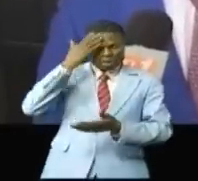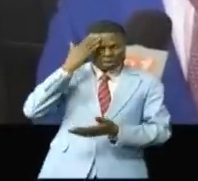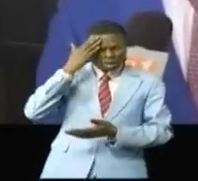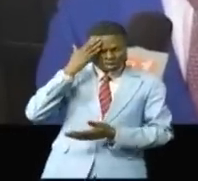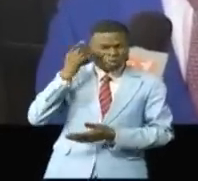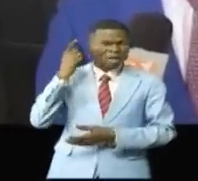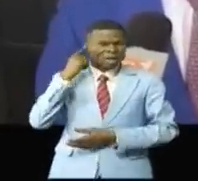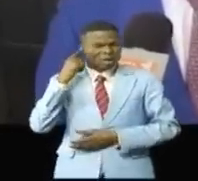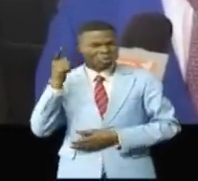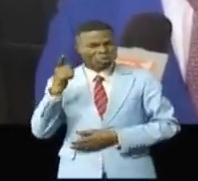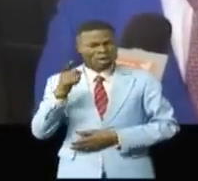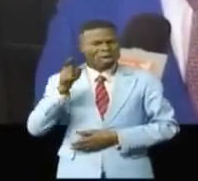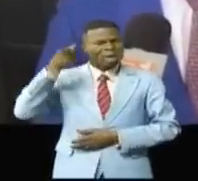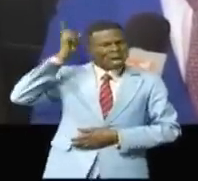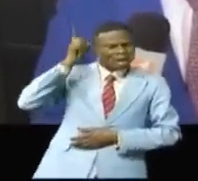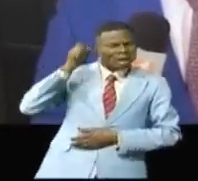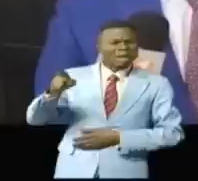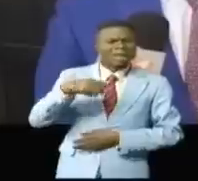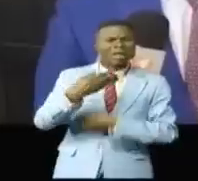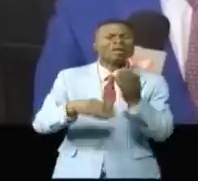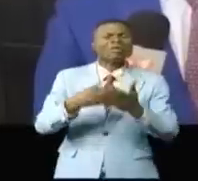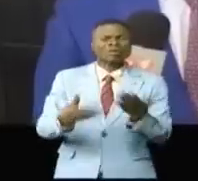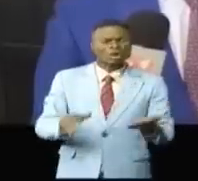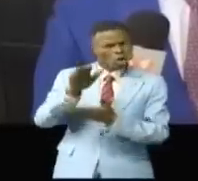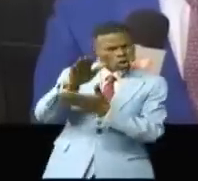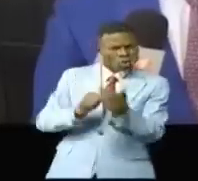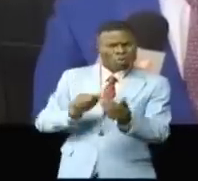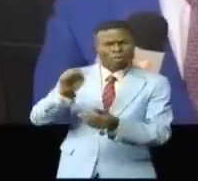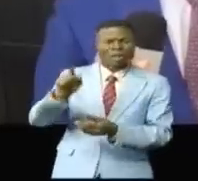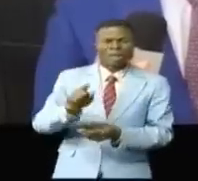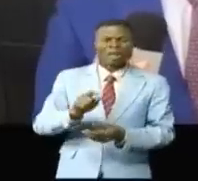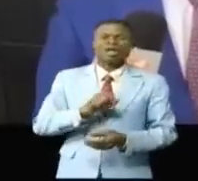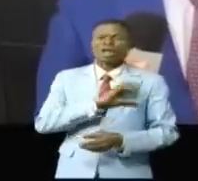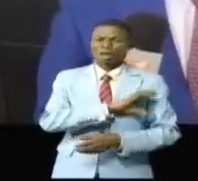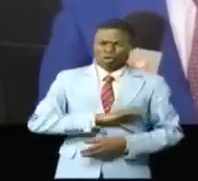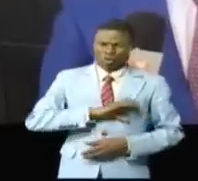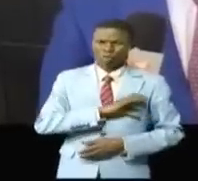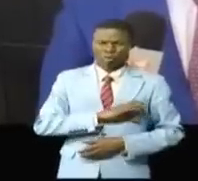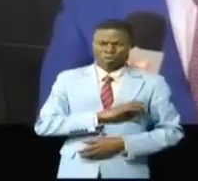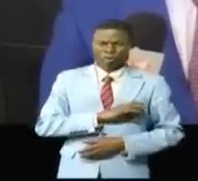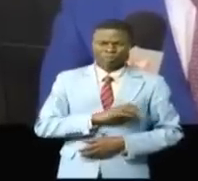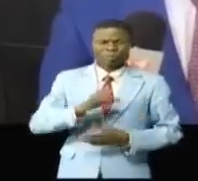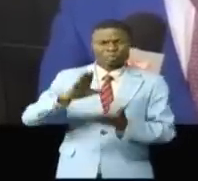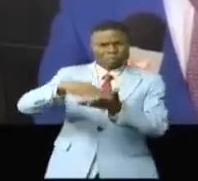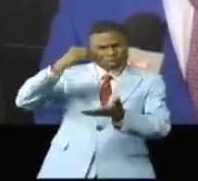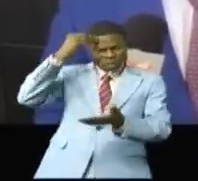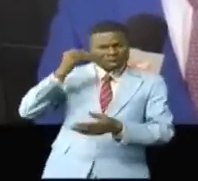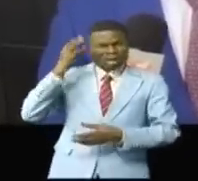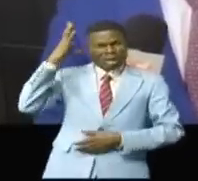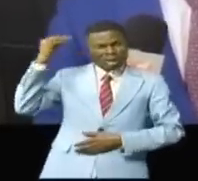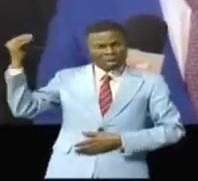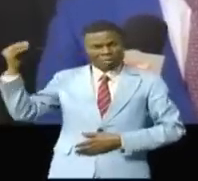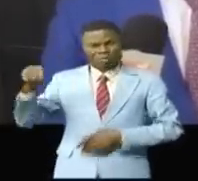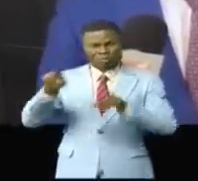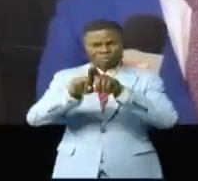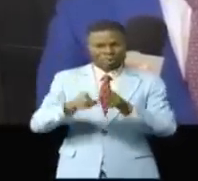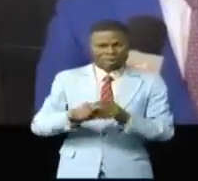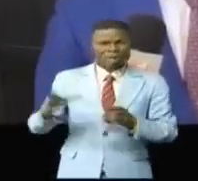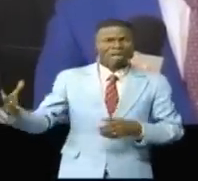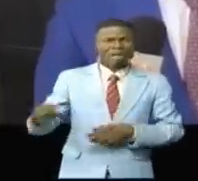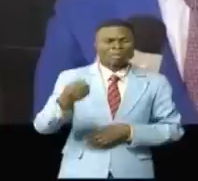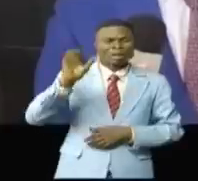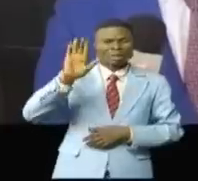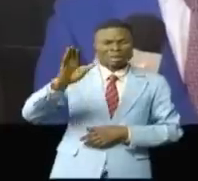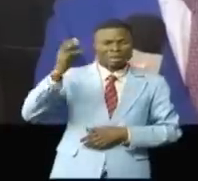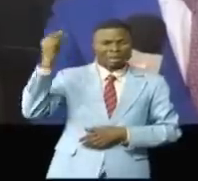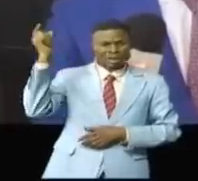écouter et suivre aussi et épuiser de l'expérience et de la sagesse.